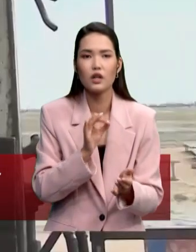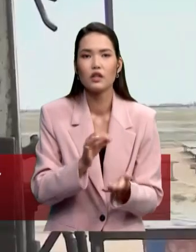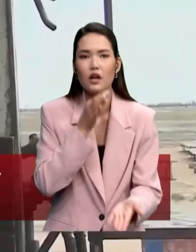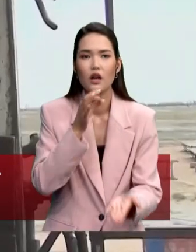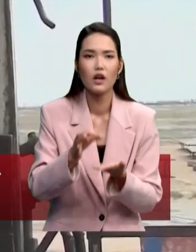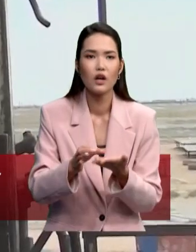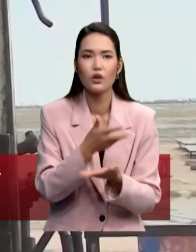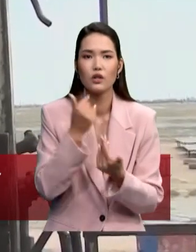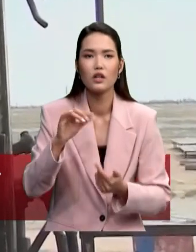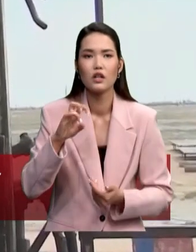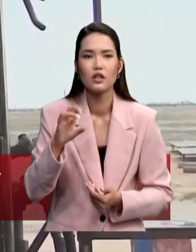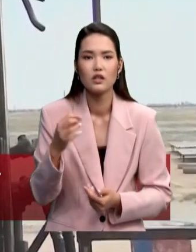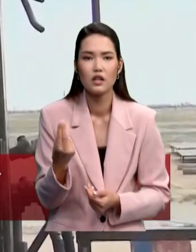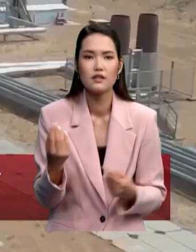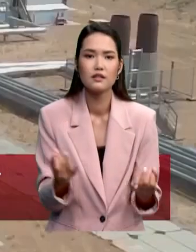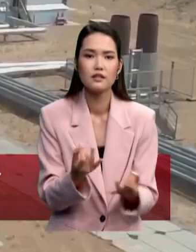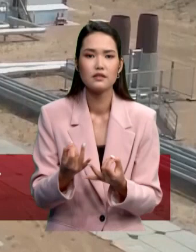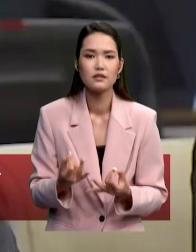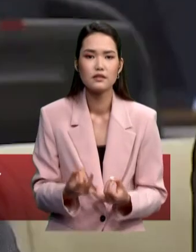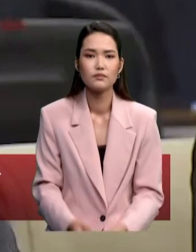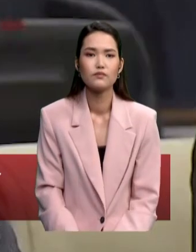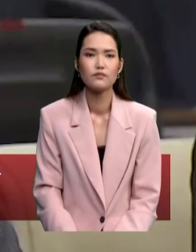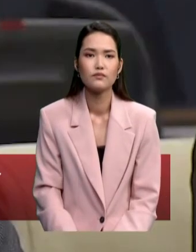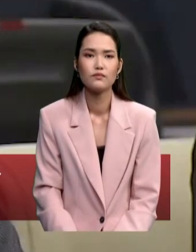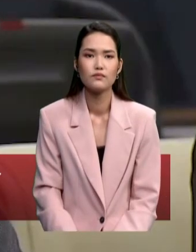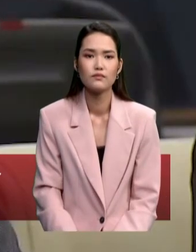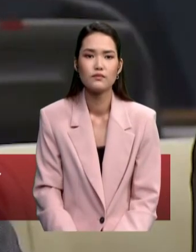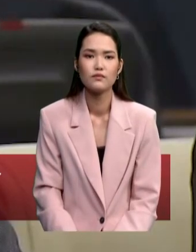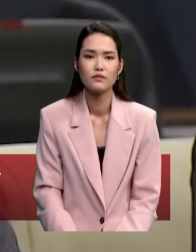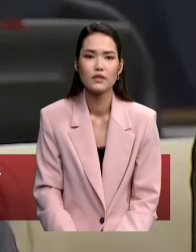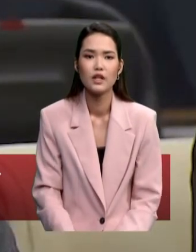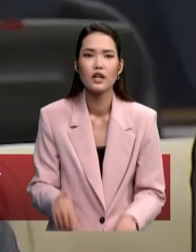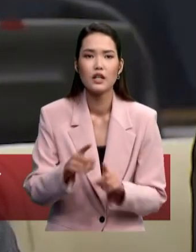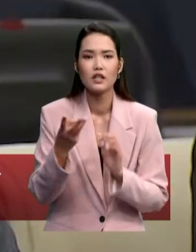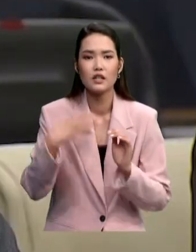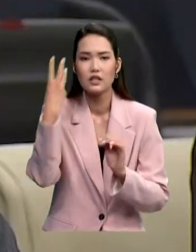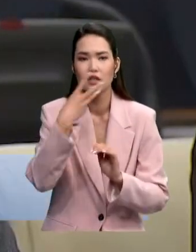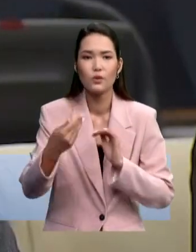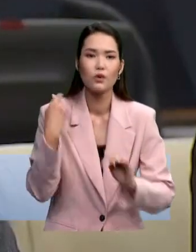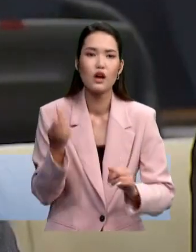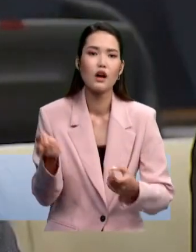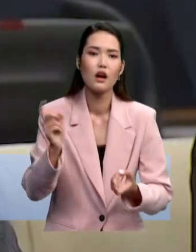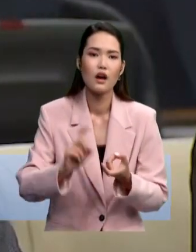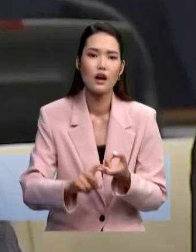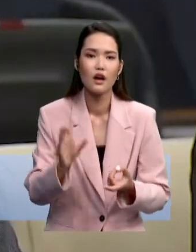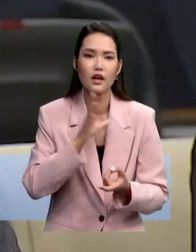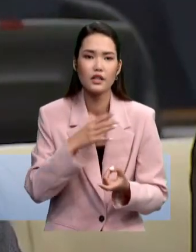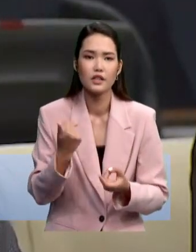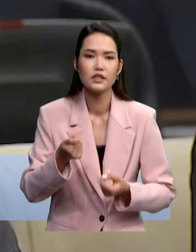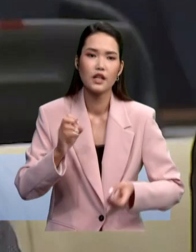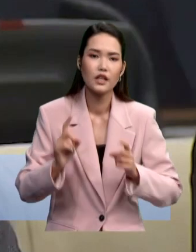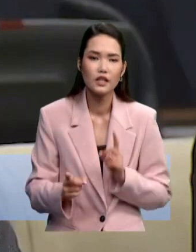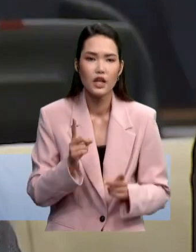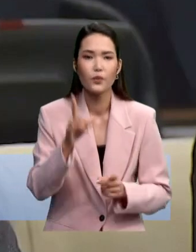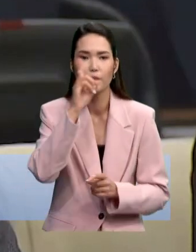не отвечающих национальным интересам. Еще 3 года назад под давлением бизнес-сообщества и правительства ведущие